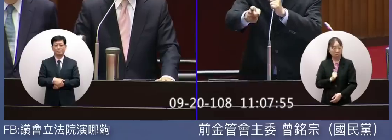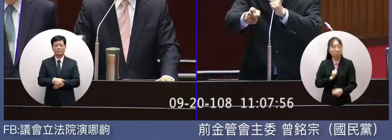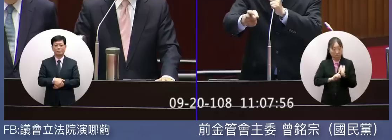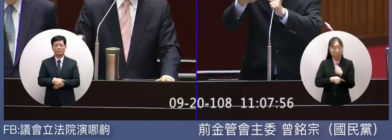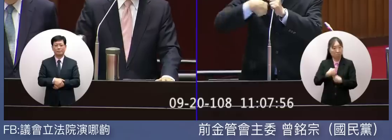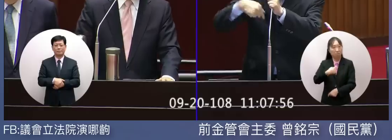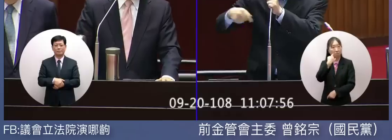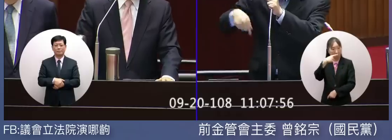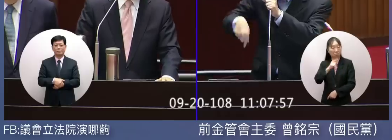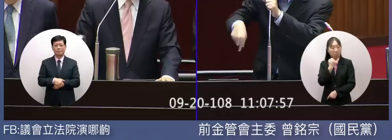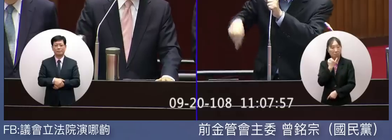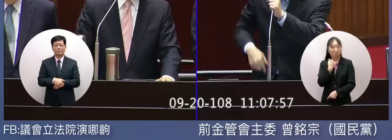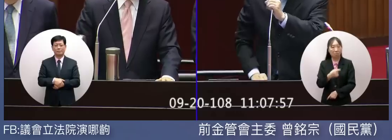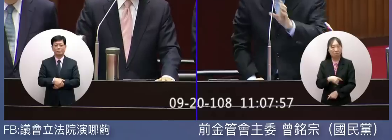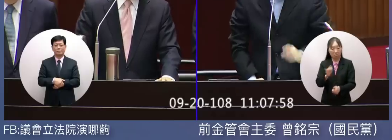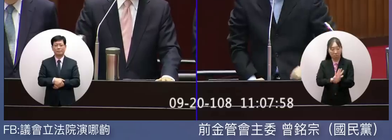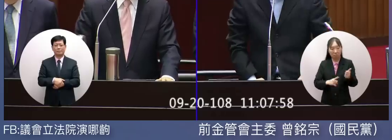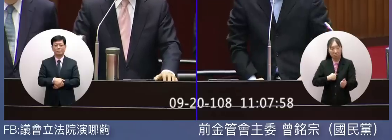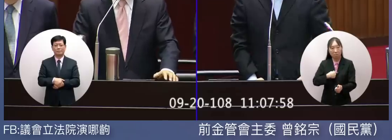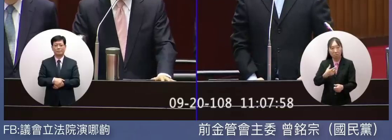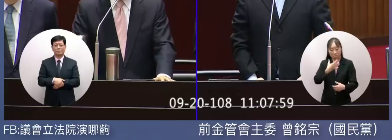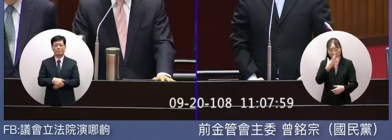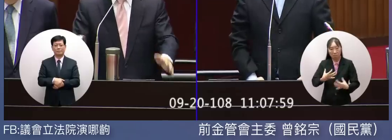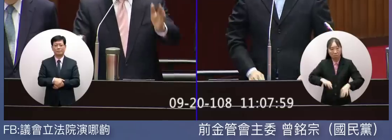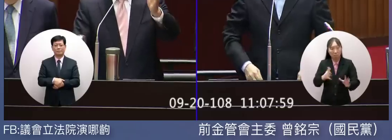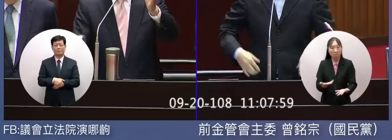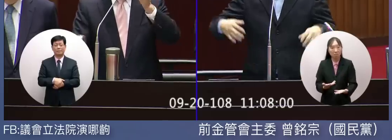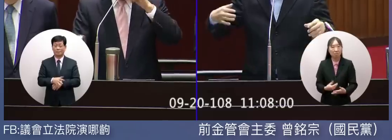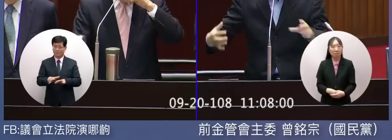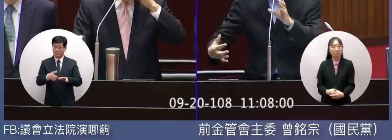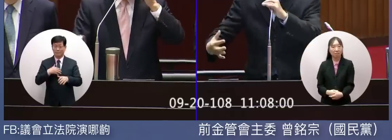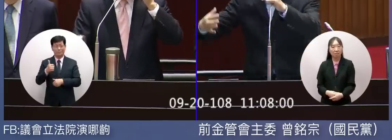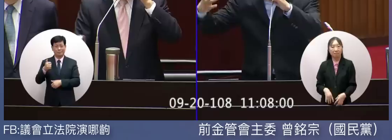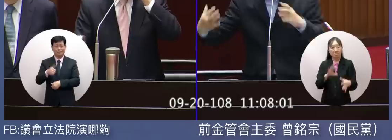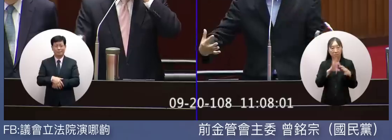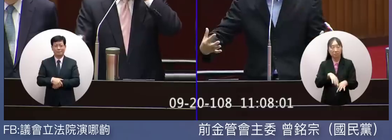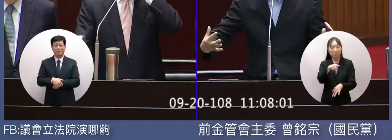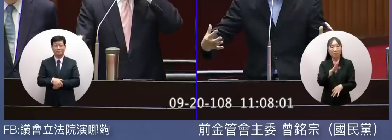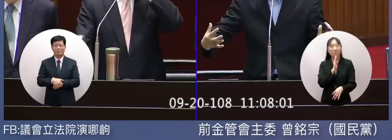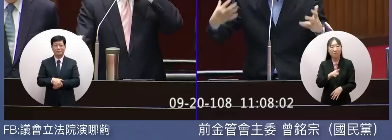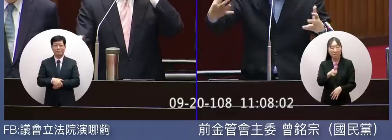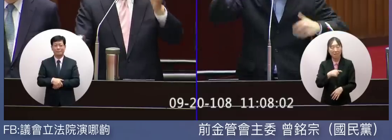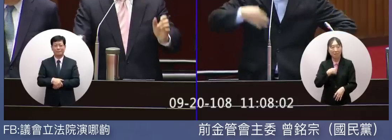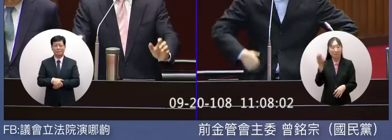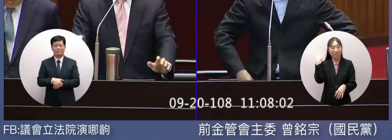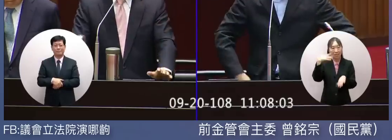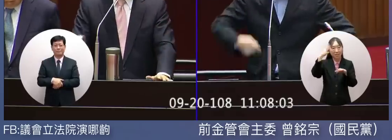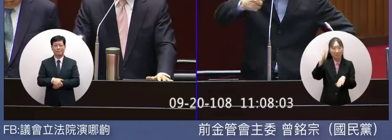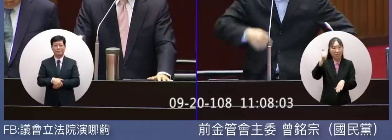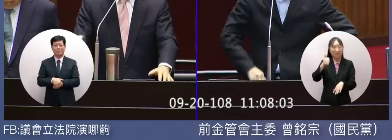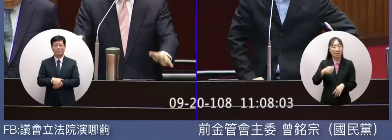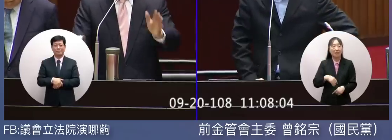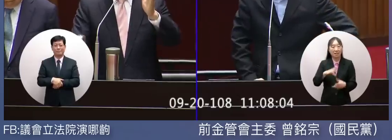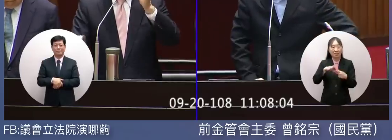就告你造成我股东的损失哎，院长， 这个谢谢。 因为你是我老长官哦，我明天买一张